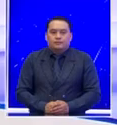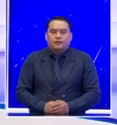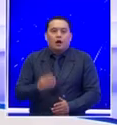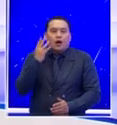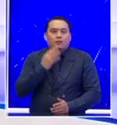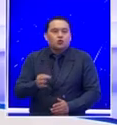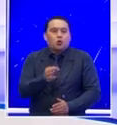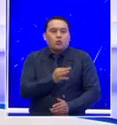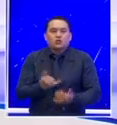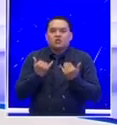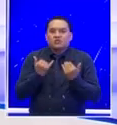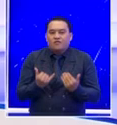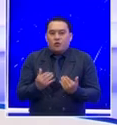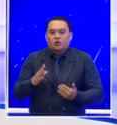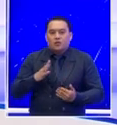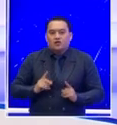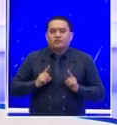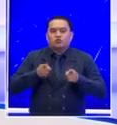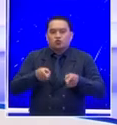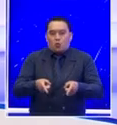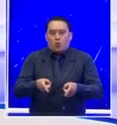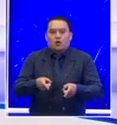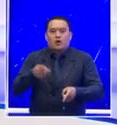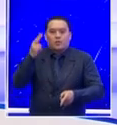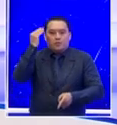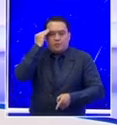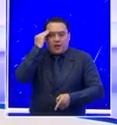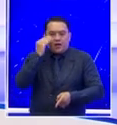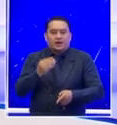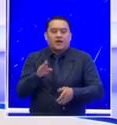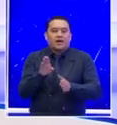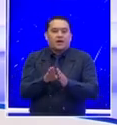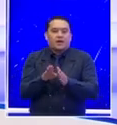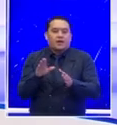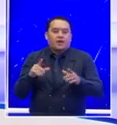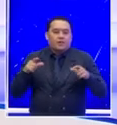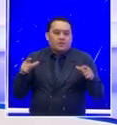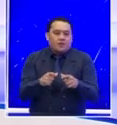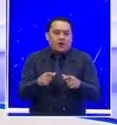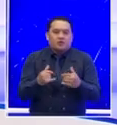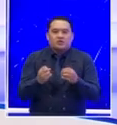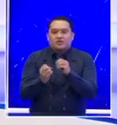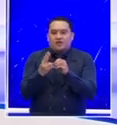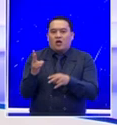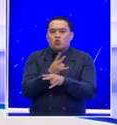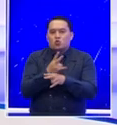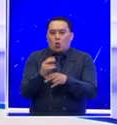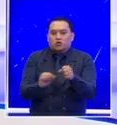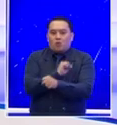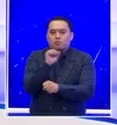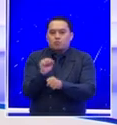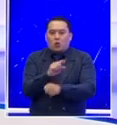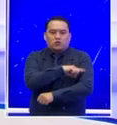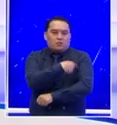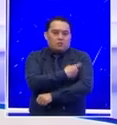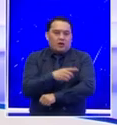в Алматинской области с сегодняшнего дня вступили в силу меры карантинного характера. В 12 часов ночи на всех блок и